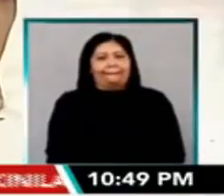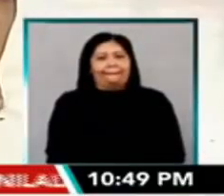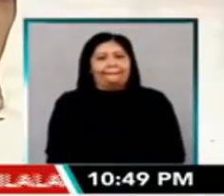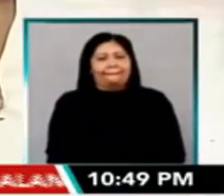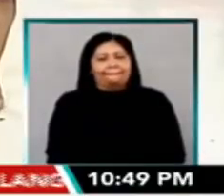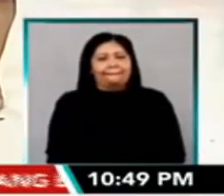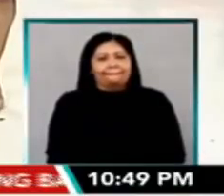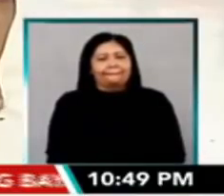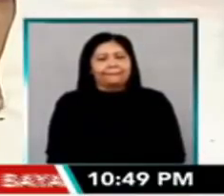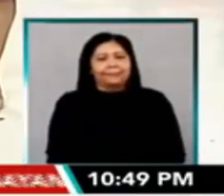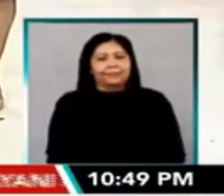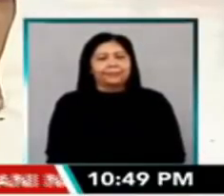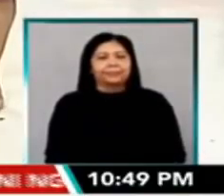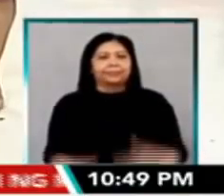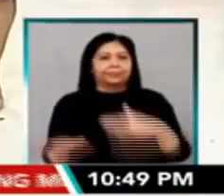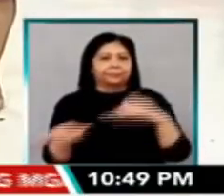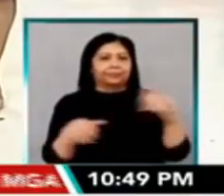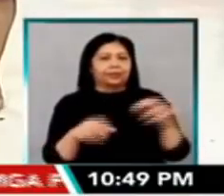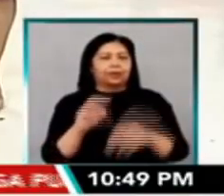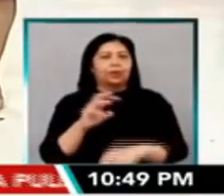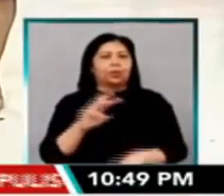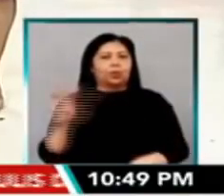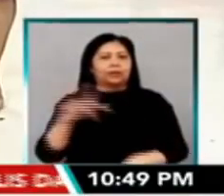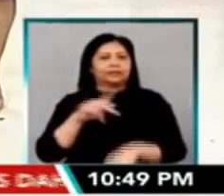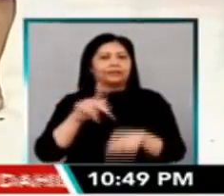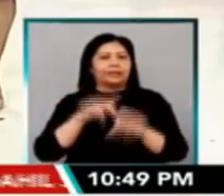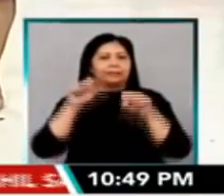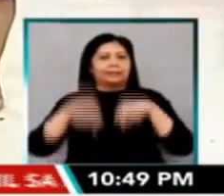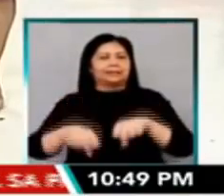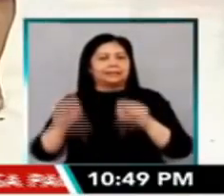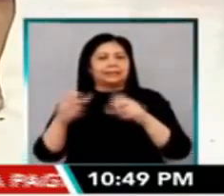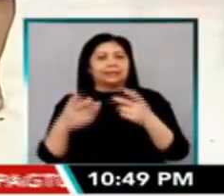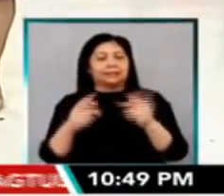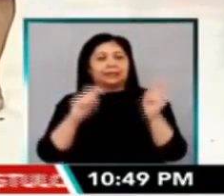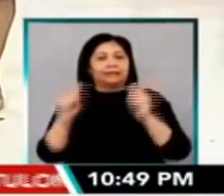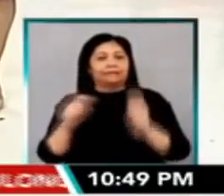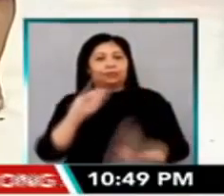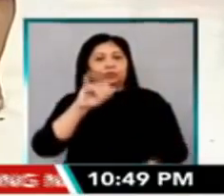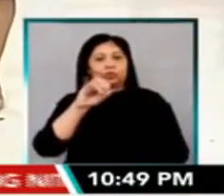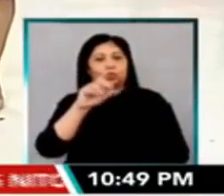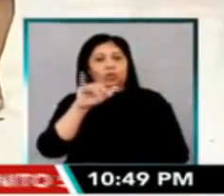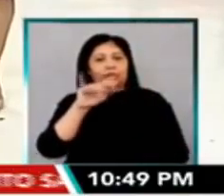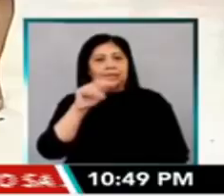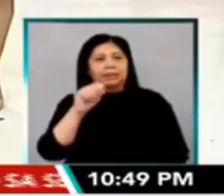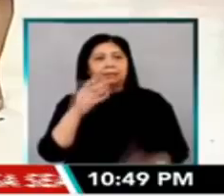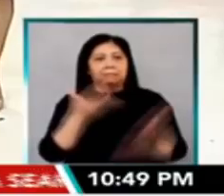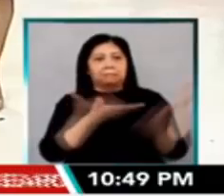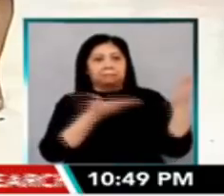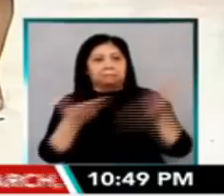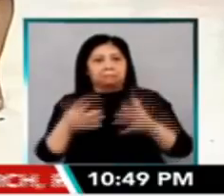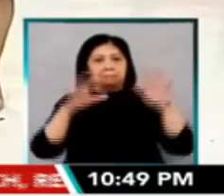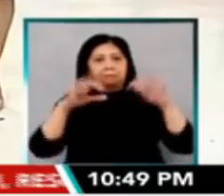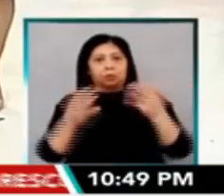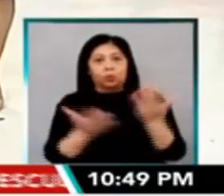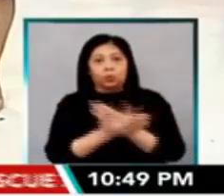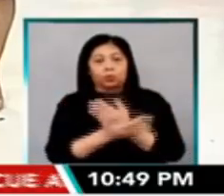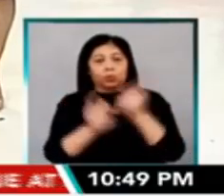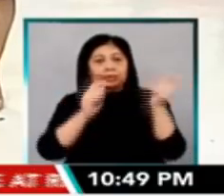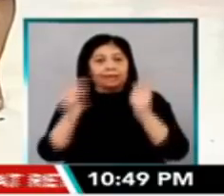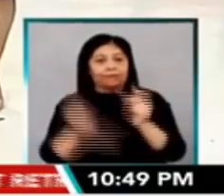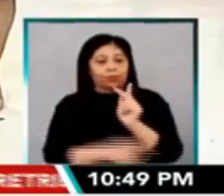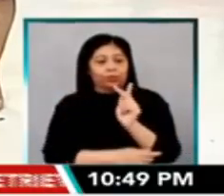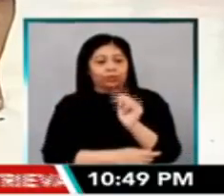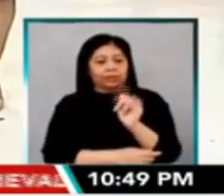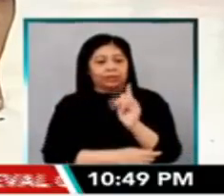Papalabas na ng West Philippine Sea ang Bagyong Julina habang posible namang magdala ng pag-ulan ng Bagyong Kiko na maaari pa rin maging